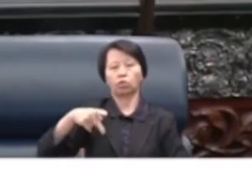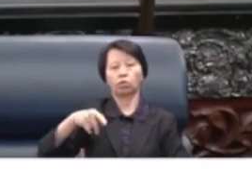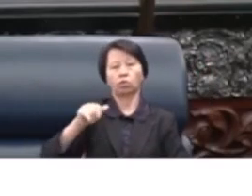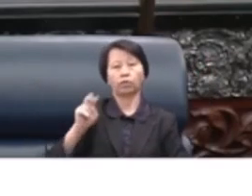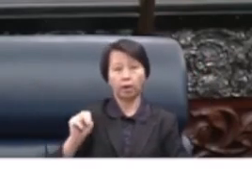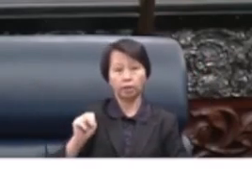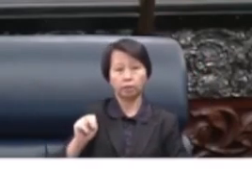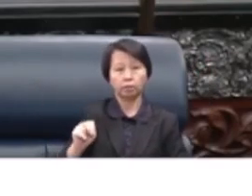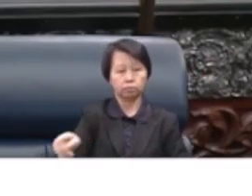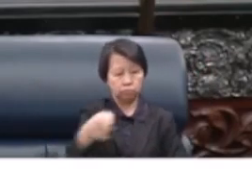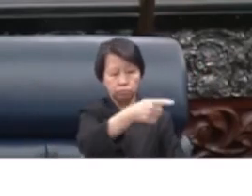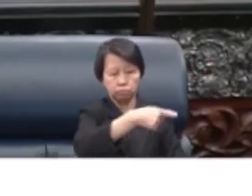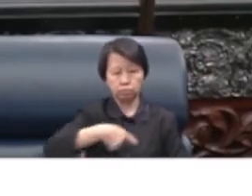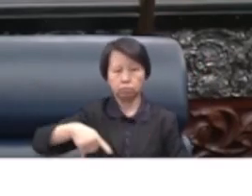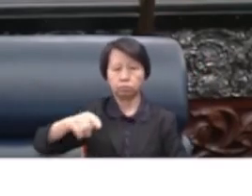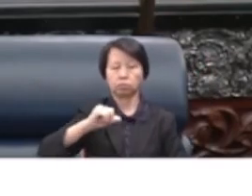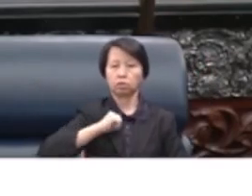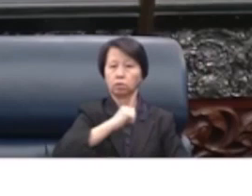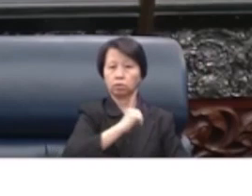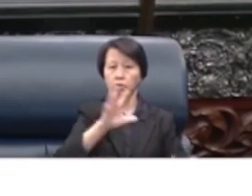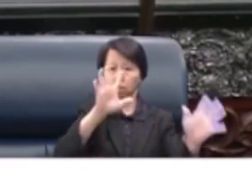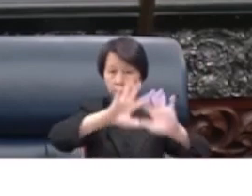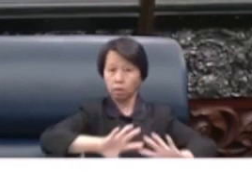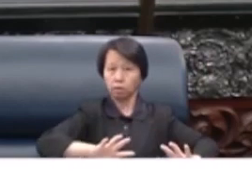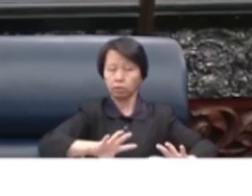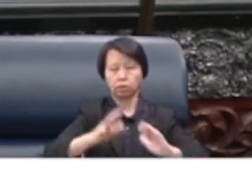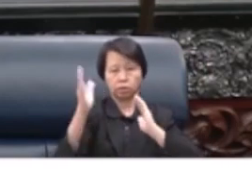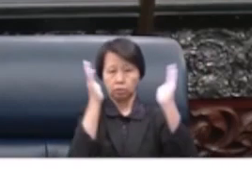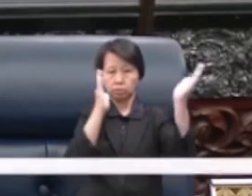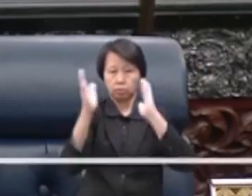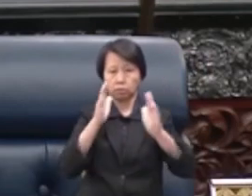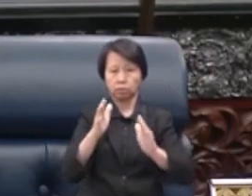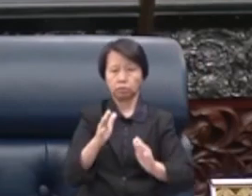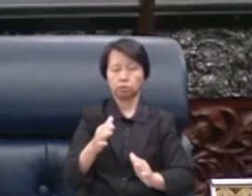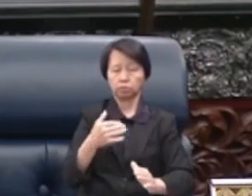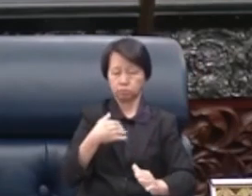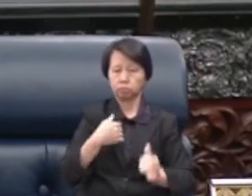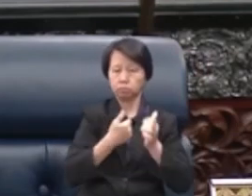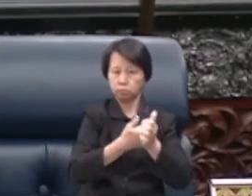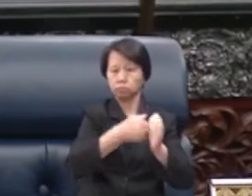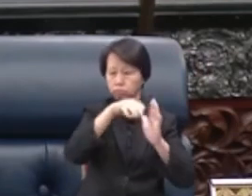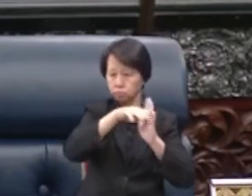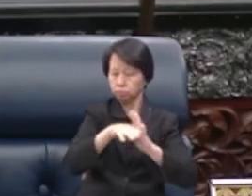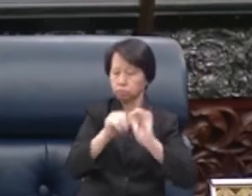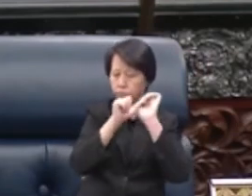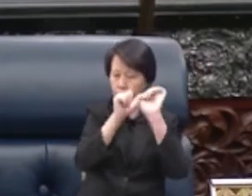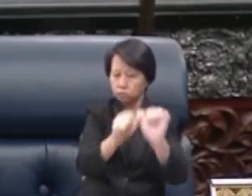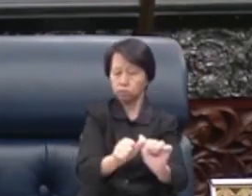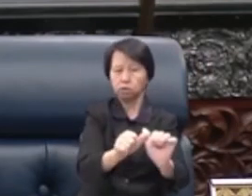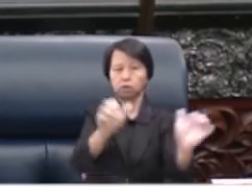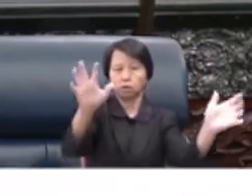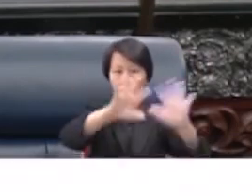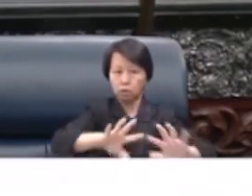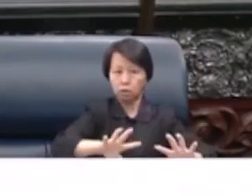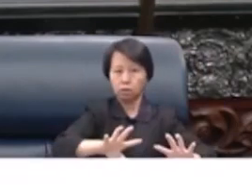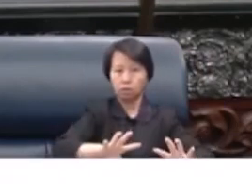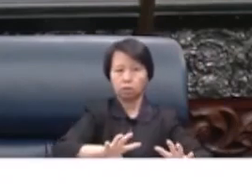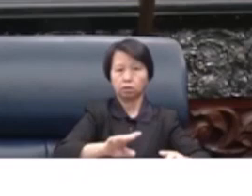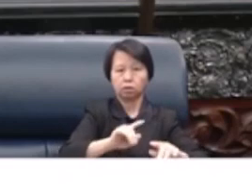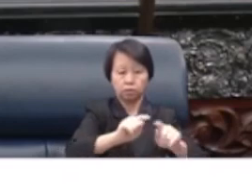Sebagai anggota ASEAN, Tuan Yang Pertua, Malaysia memegang prinsip untuk mengekalkan ASEAN sebagai zon